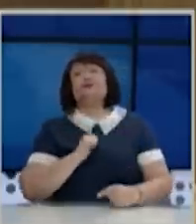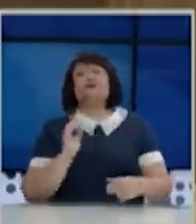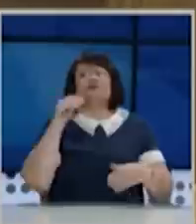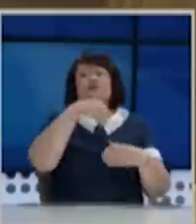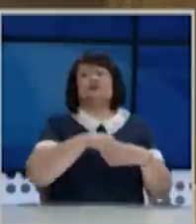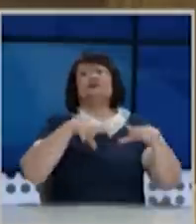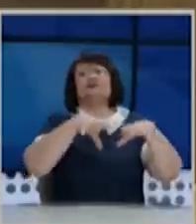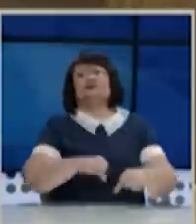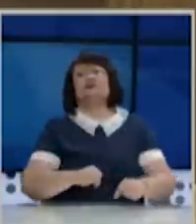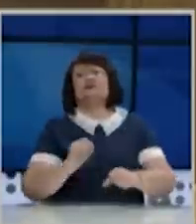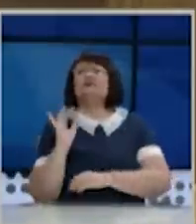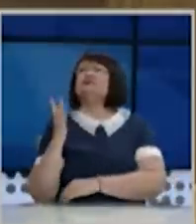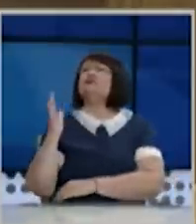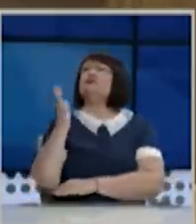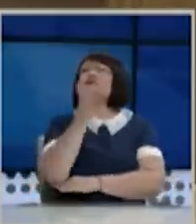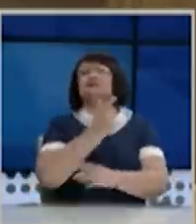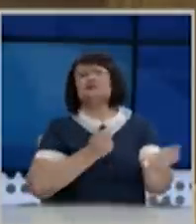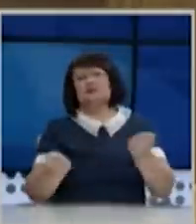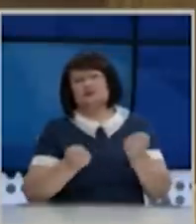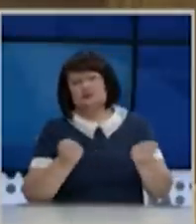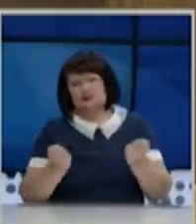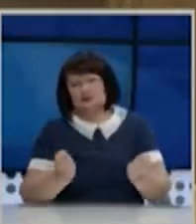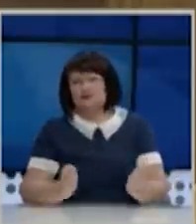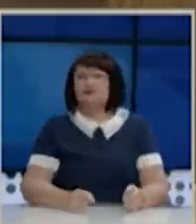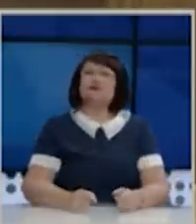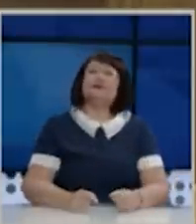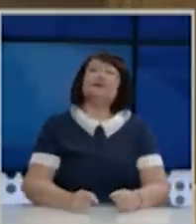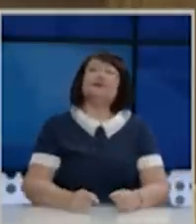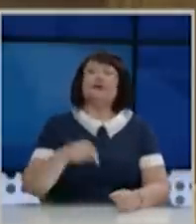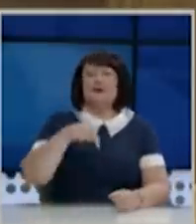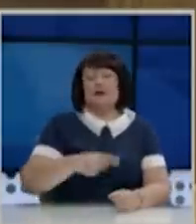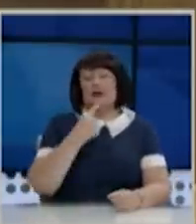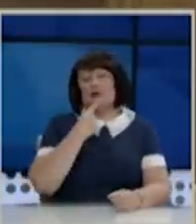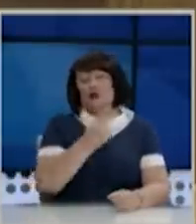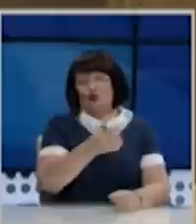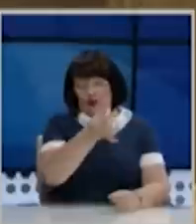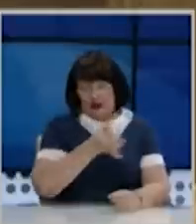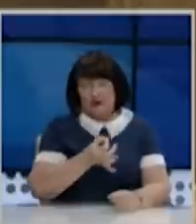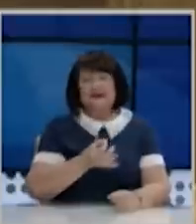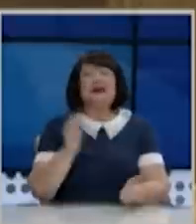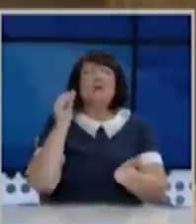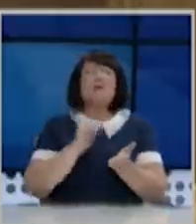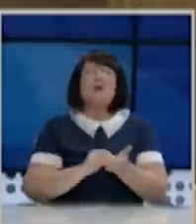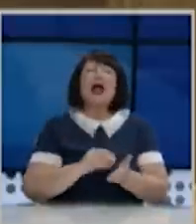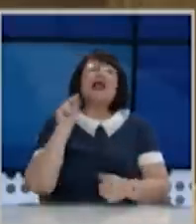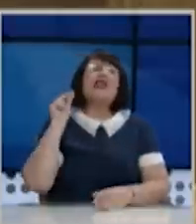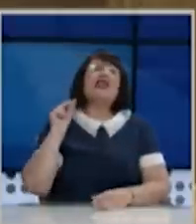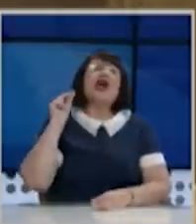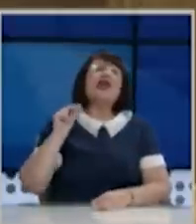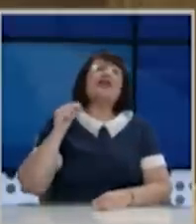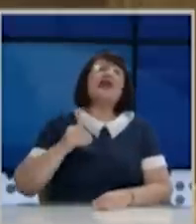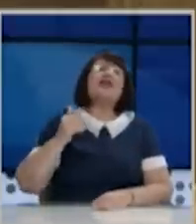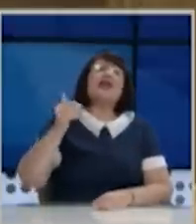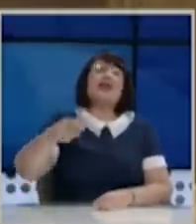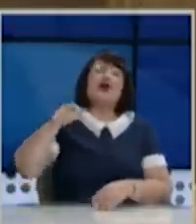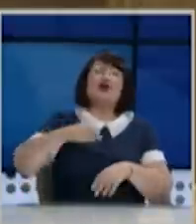στη διαχείριση των δασών, όπως άλλωστε έχετε εξαγγείλει και τώρα. Σήμερα ακούσαμε πάλι υποσχέσεις ότι αυτή